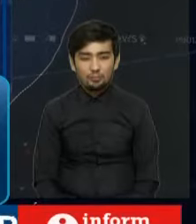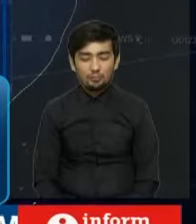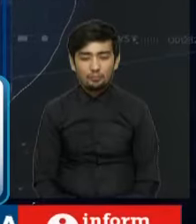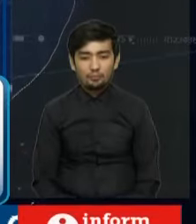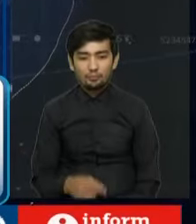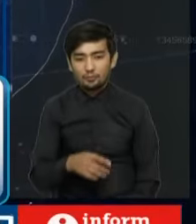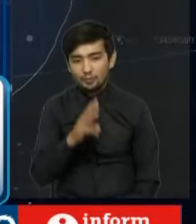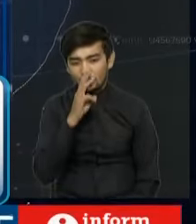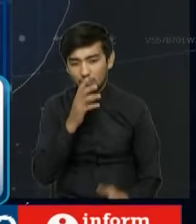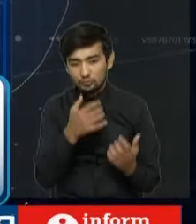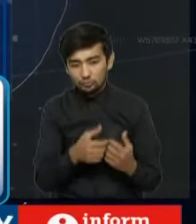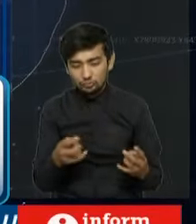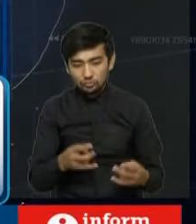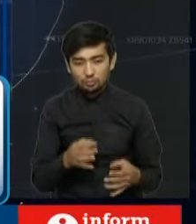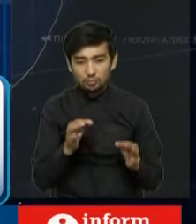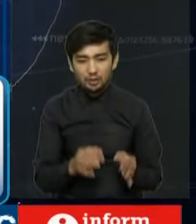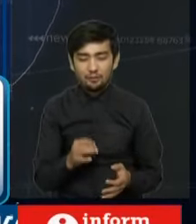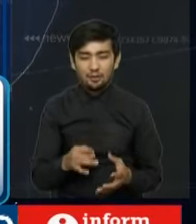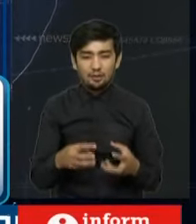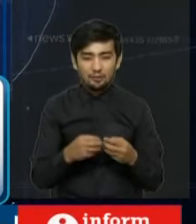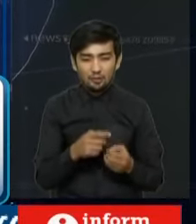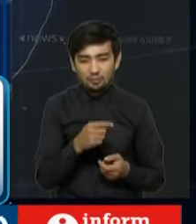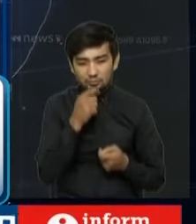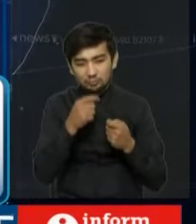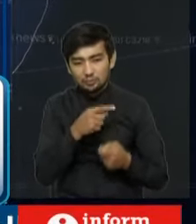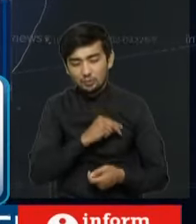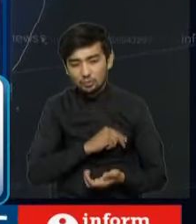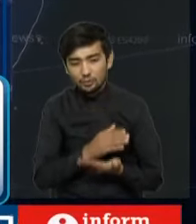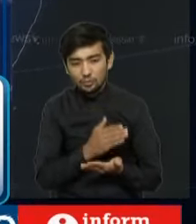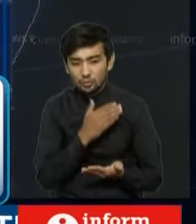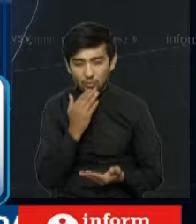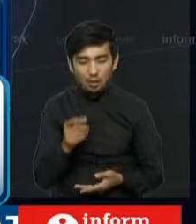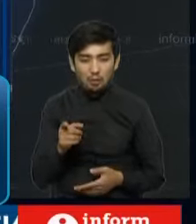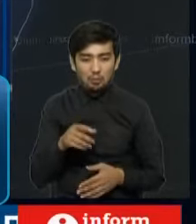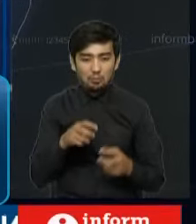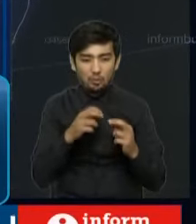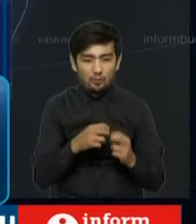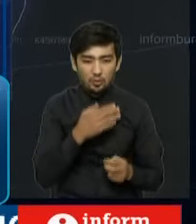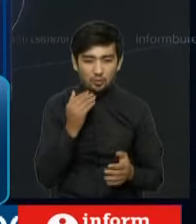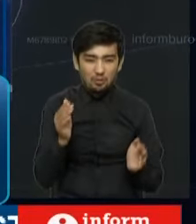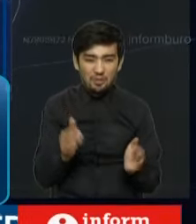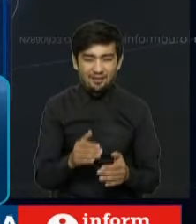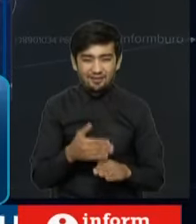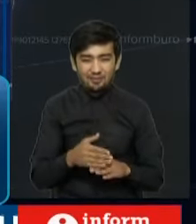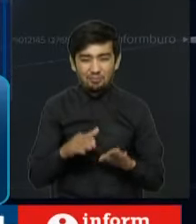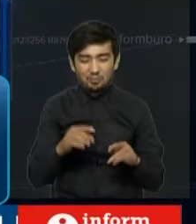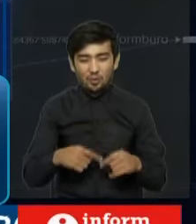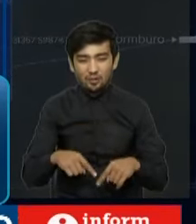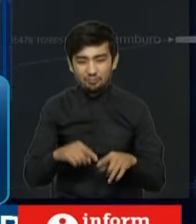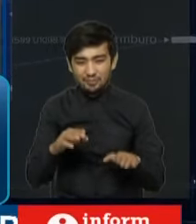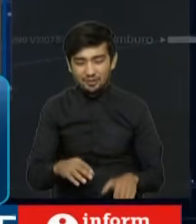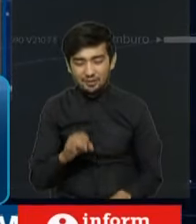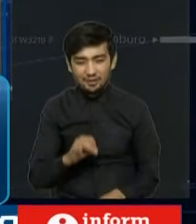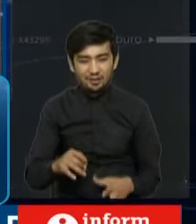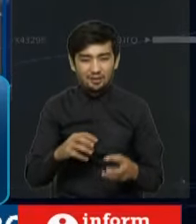стабильный доход, либо она может зависимо от сезонного характера иметь, и с них взыскивать